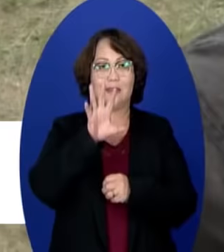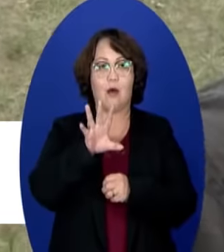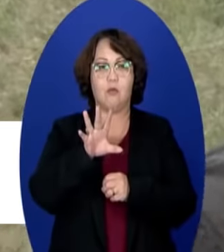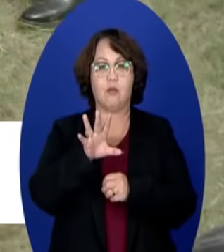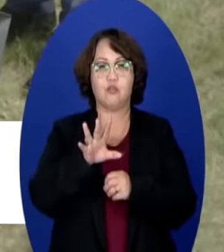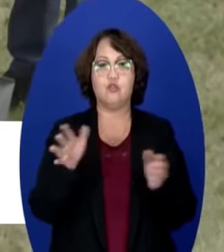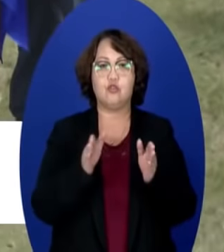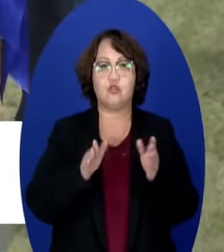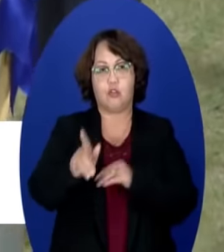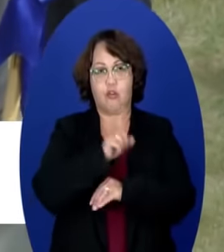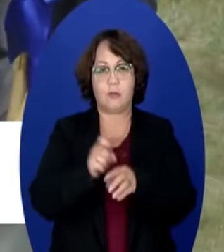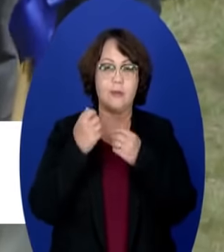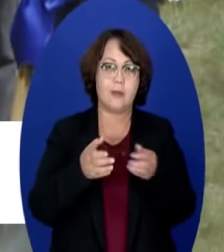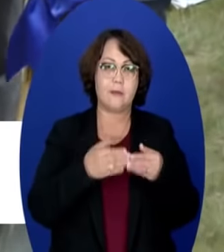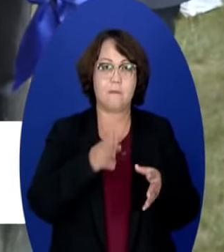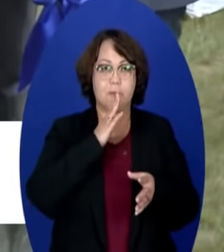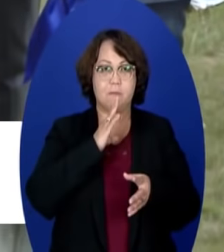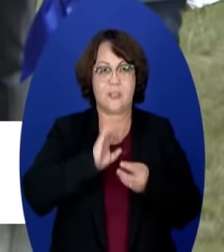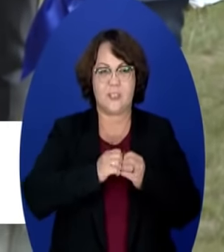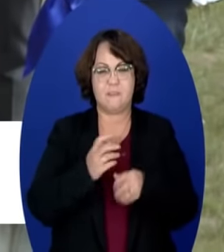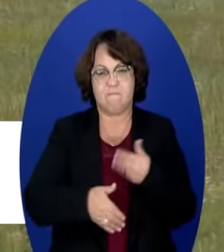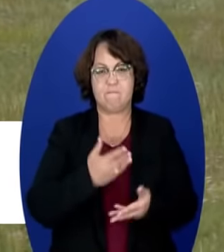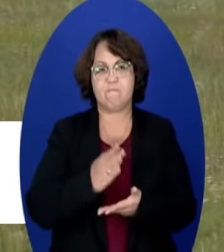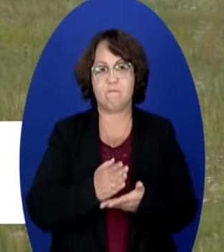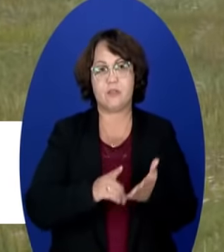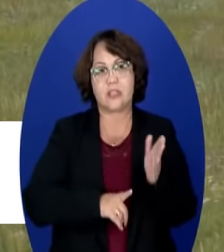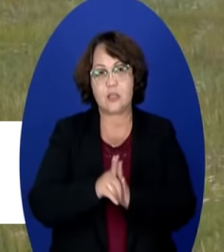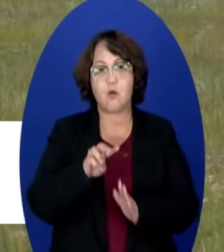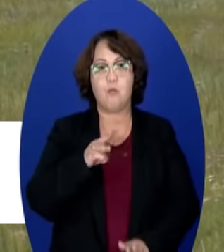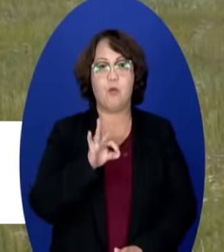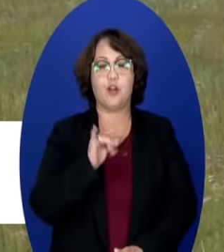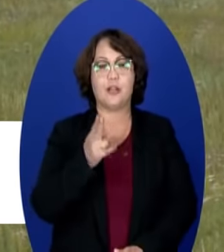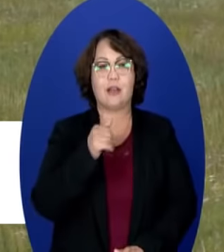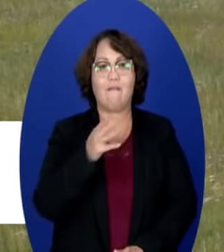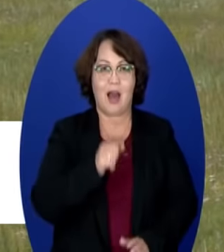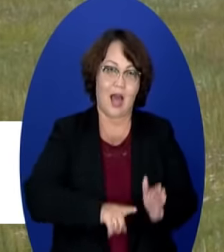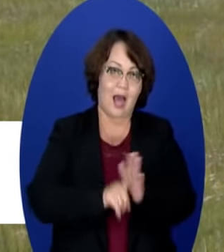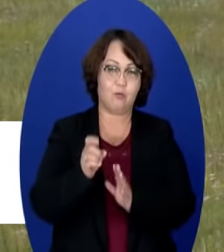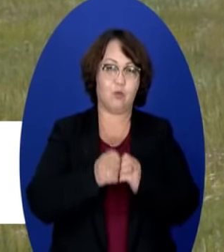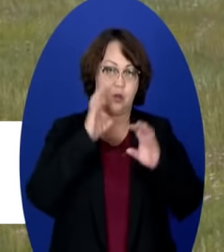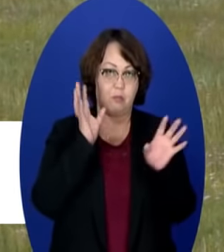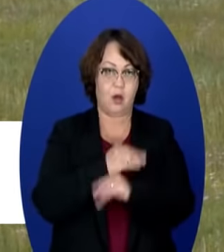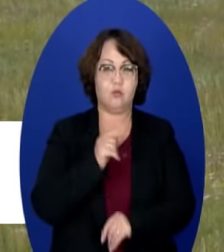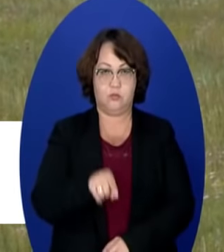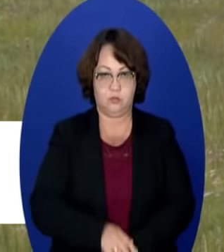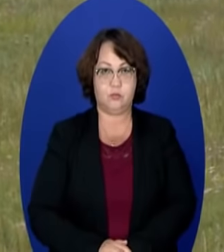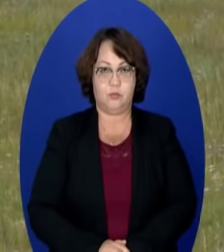байгуулахар төлөвлөсөн. Энэ ажлыг шат дараатай хэрэгжүүлнэ. Үүний эхлэл нь Морингийн даваанд хийх бүтээн байгуулалт юм